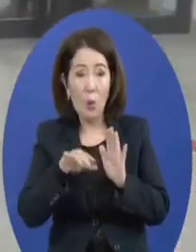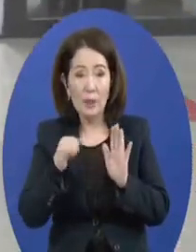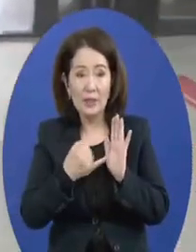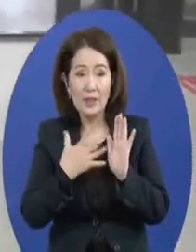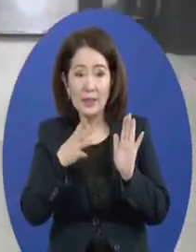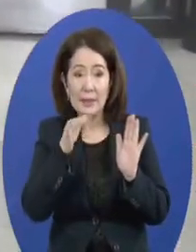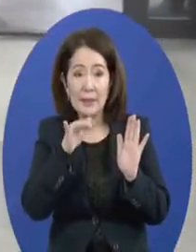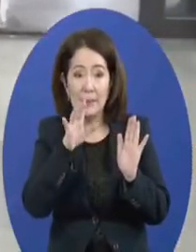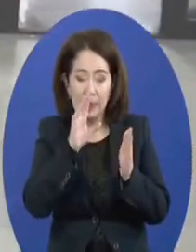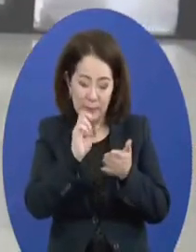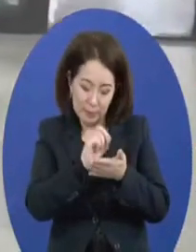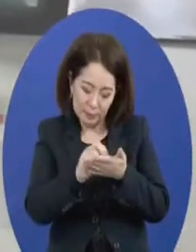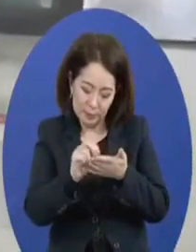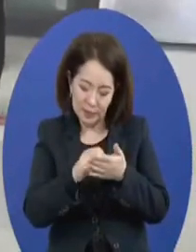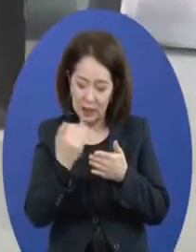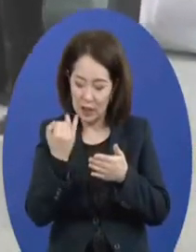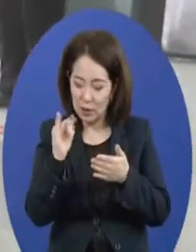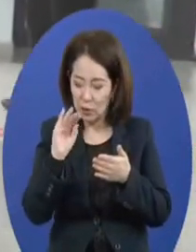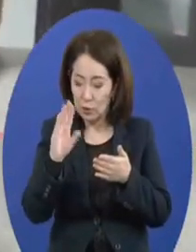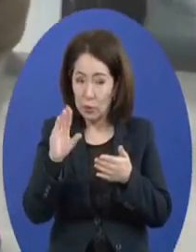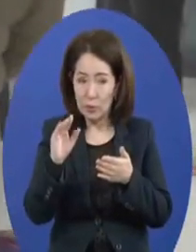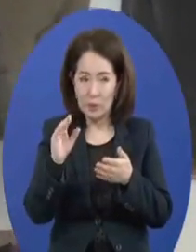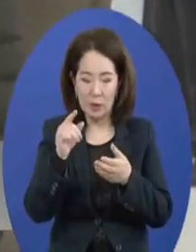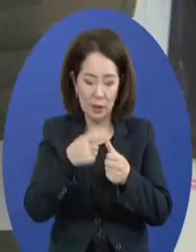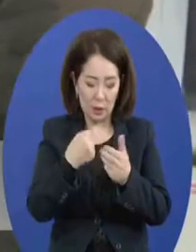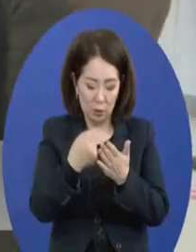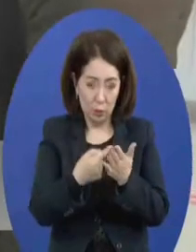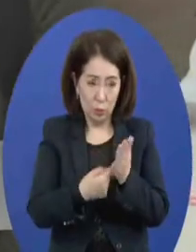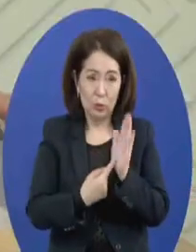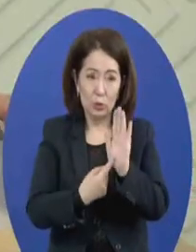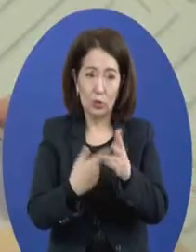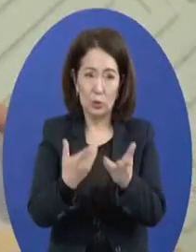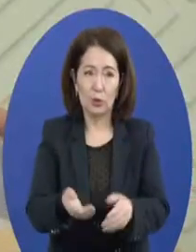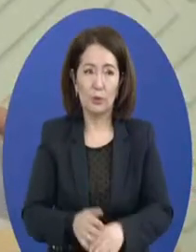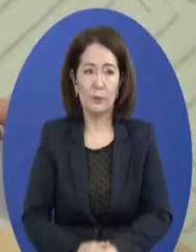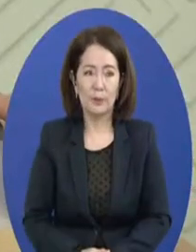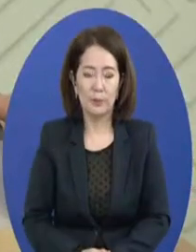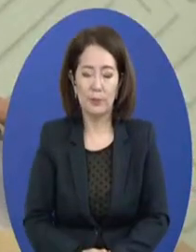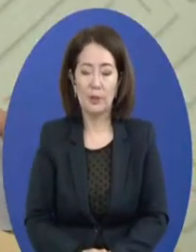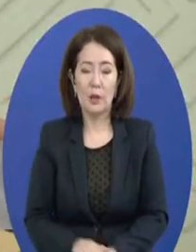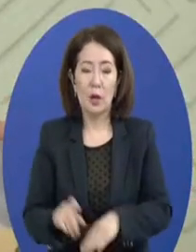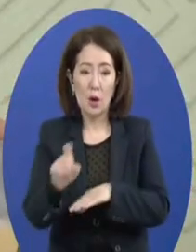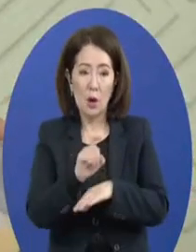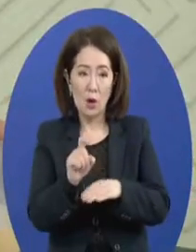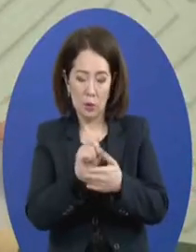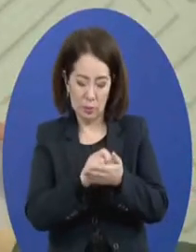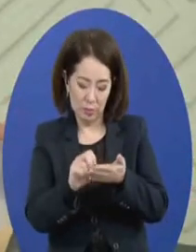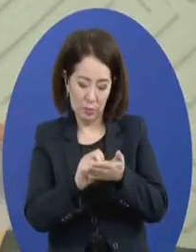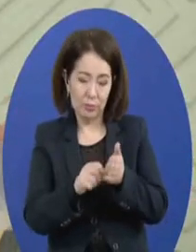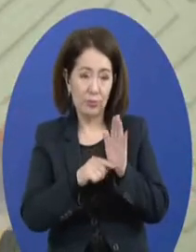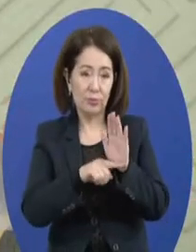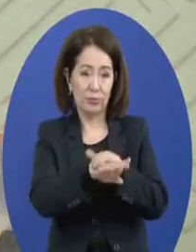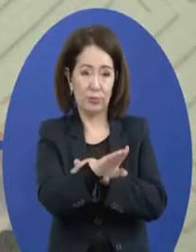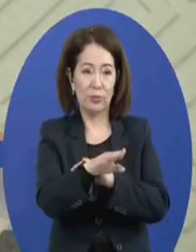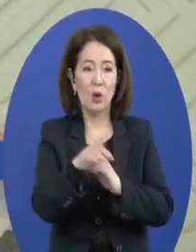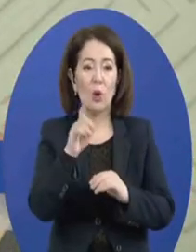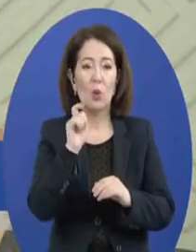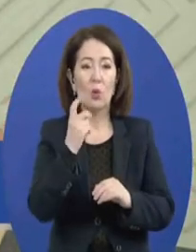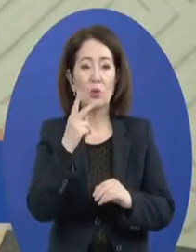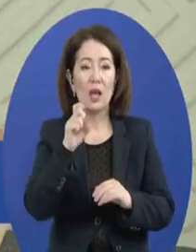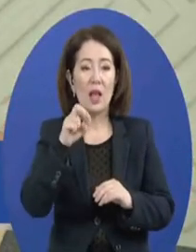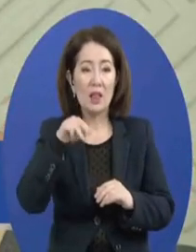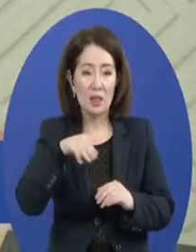дүүргийнхээ халамжийн хилтэст иргэний үнэмлэхтэйг очиж бүртгүүлэх юм байна. Хорон дээрээ бол хүсэлтээ гаргаад